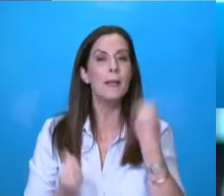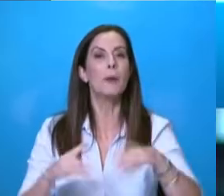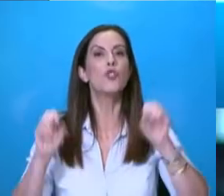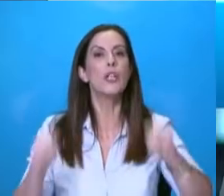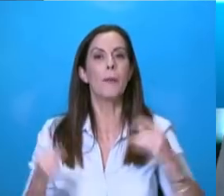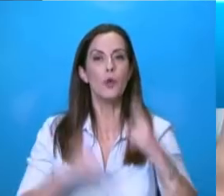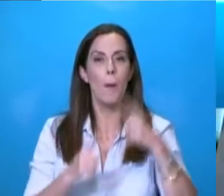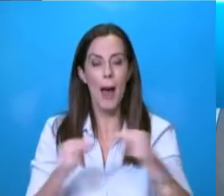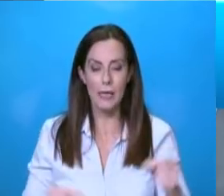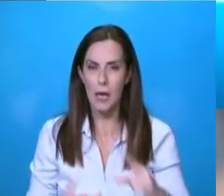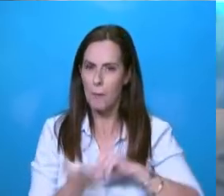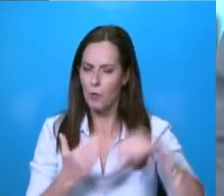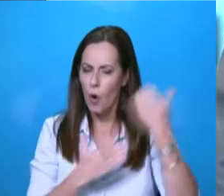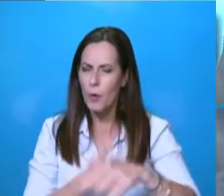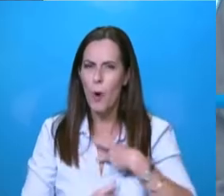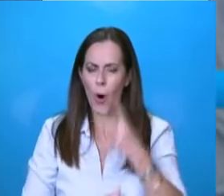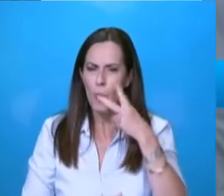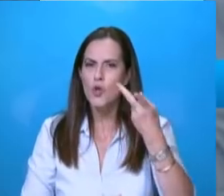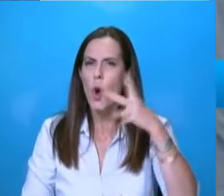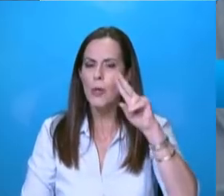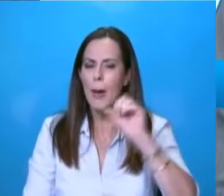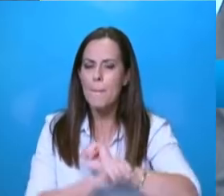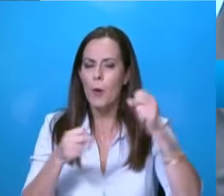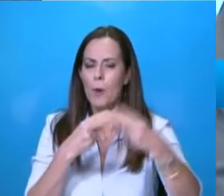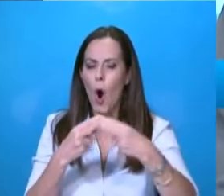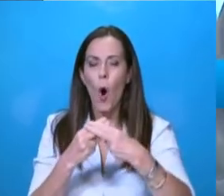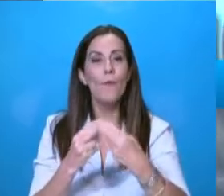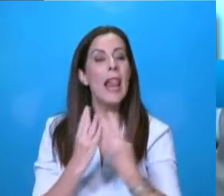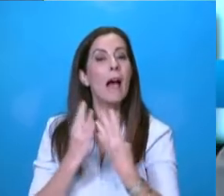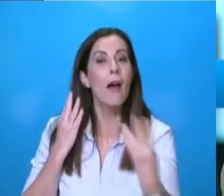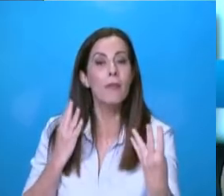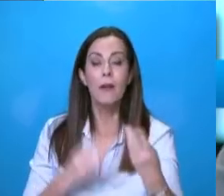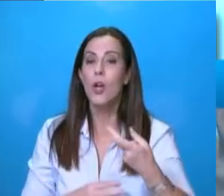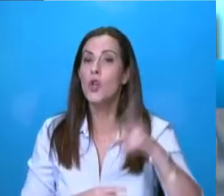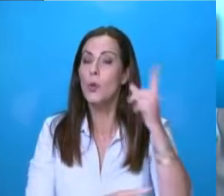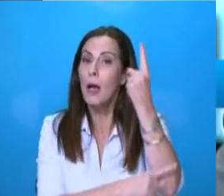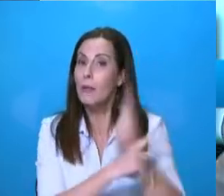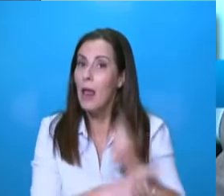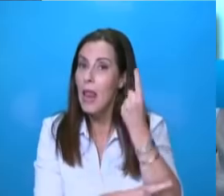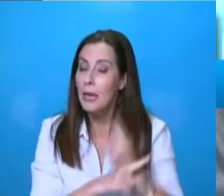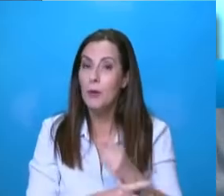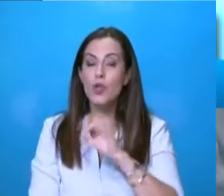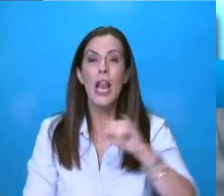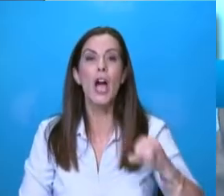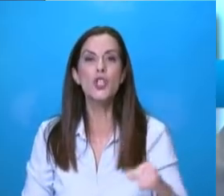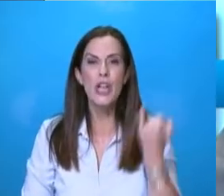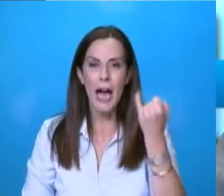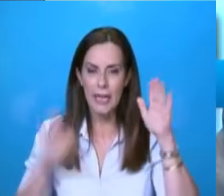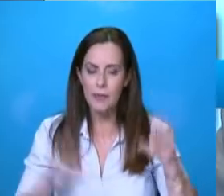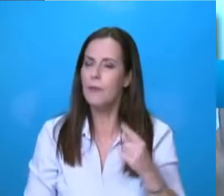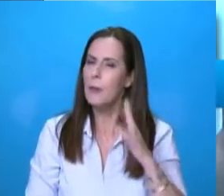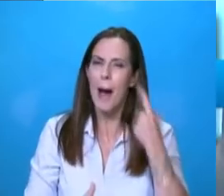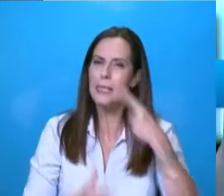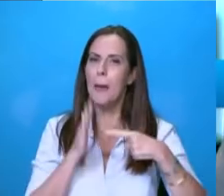בחודשים האחרונים אנחנו רואים יותר פיגועים על הגדר מצד ג'יהאד איסלאמי ויותר שיגורים של רקטות מצד ג'יהאד איסלאמי, וזה מצביע